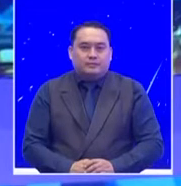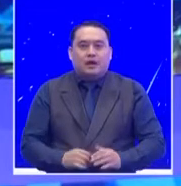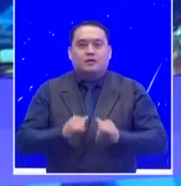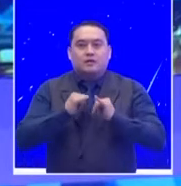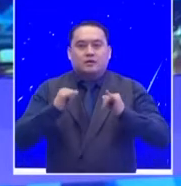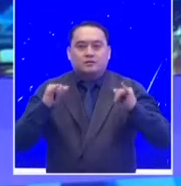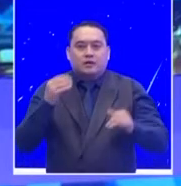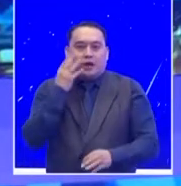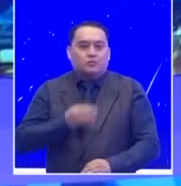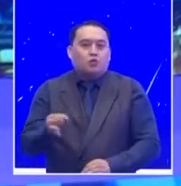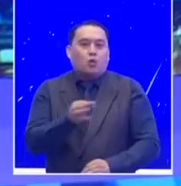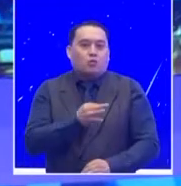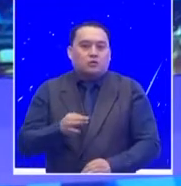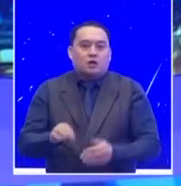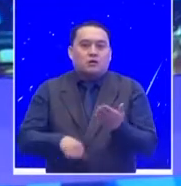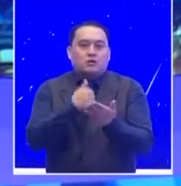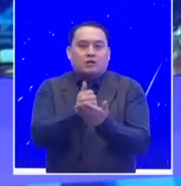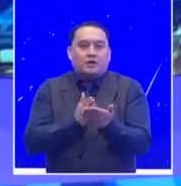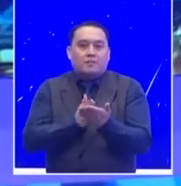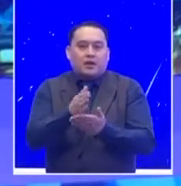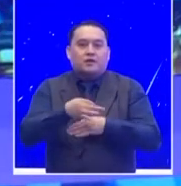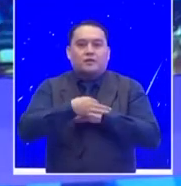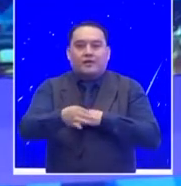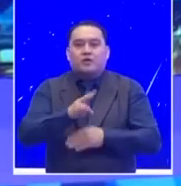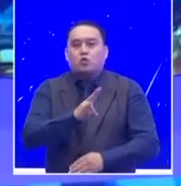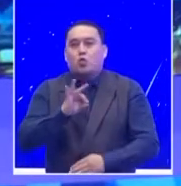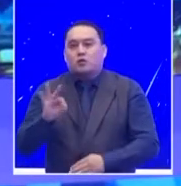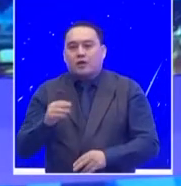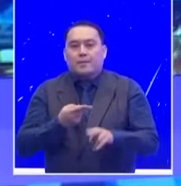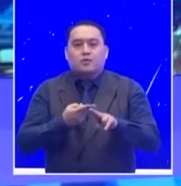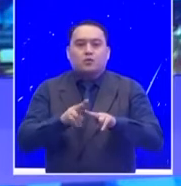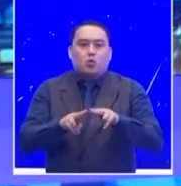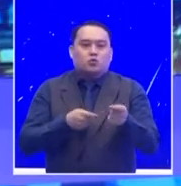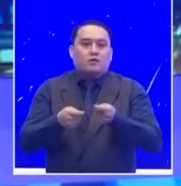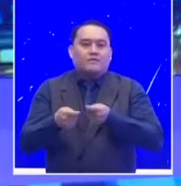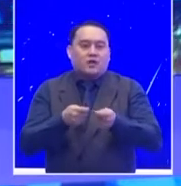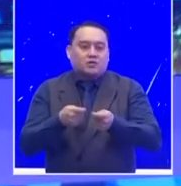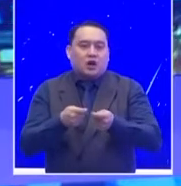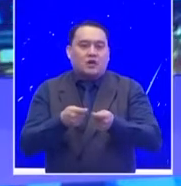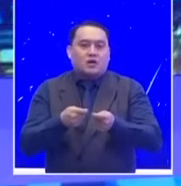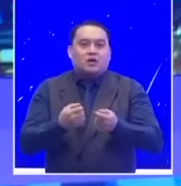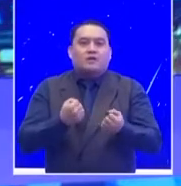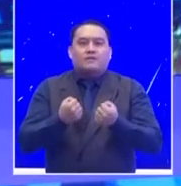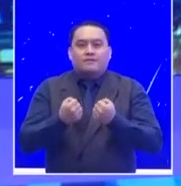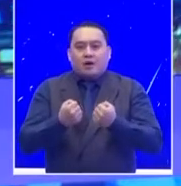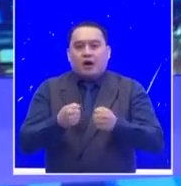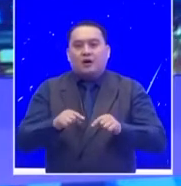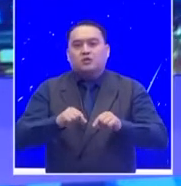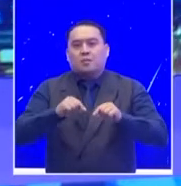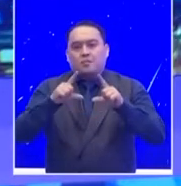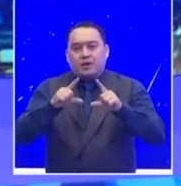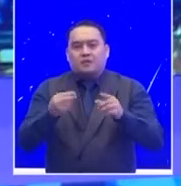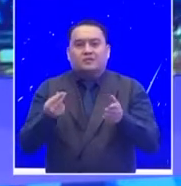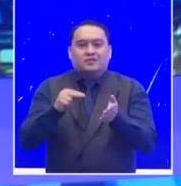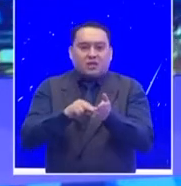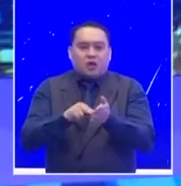Развитие Алматинской области – приоритет филиала партии «Нур Отан». Представители ведущей фракции выясняют сдерживающие факторы роста благосостояния